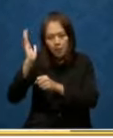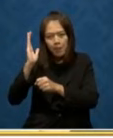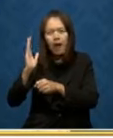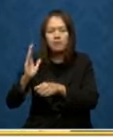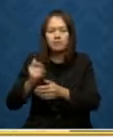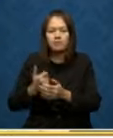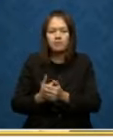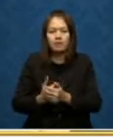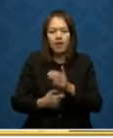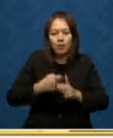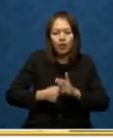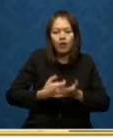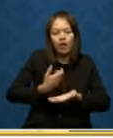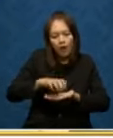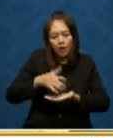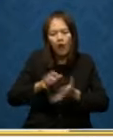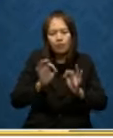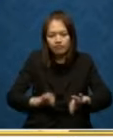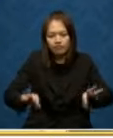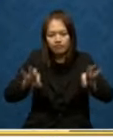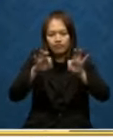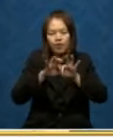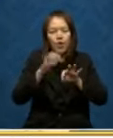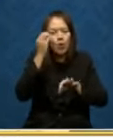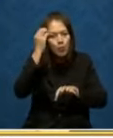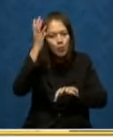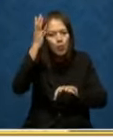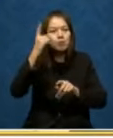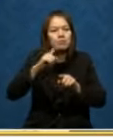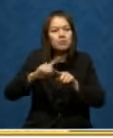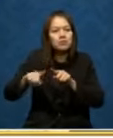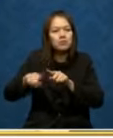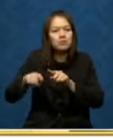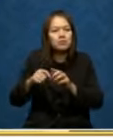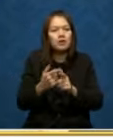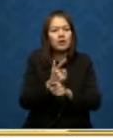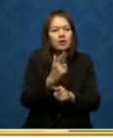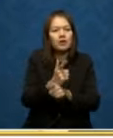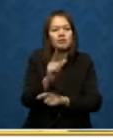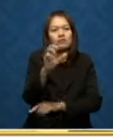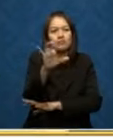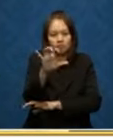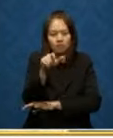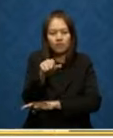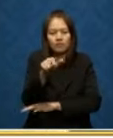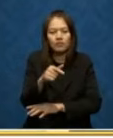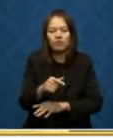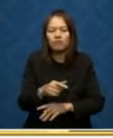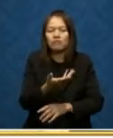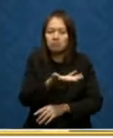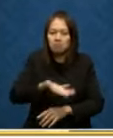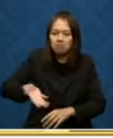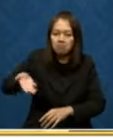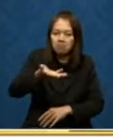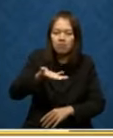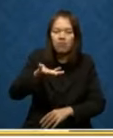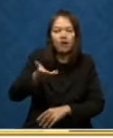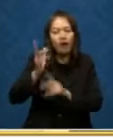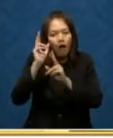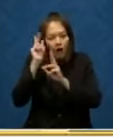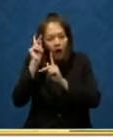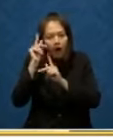อ่าเหตุผลสาระสำคัญในเรื่องขององค์ความรู้ในเรื่องของการเลี้ยงกุ้งเนี่ยให้เพื่อนสมาชิกและให้สื่อ